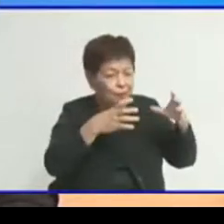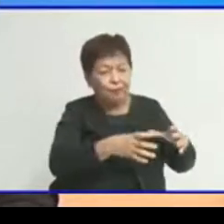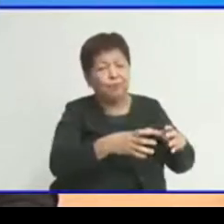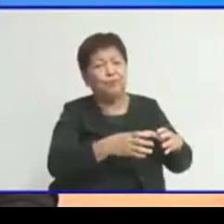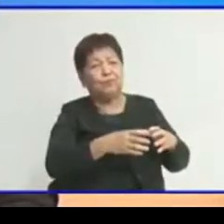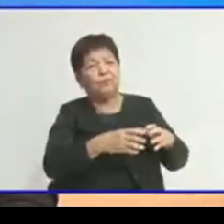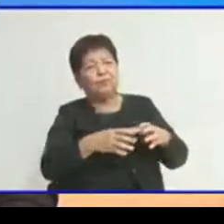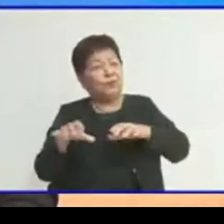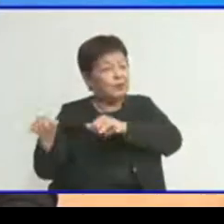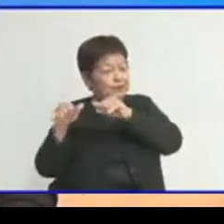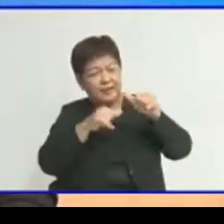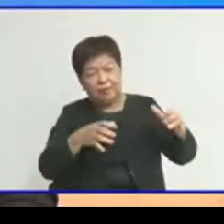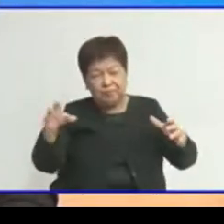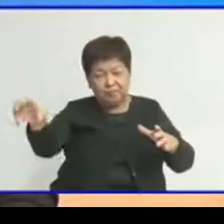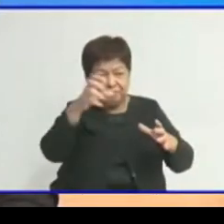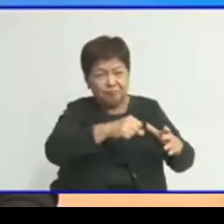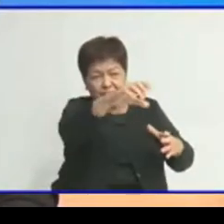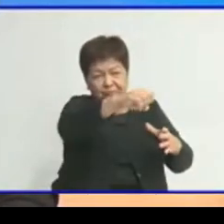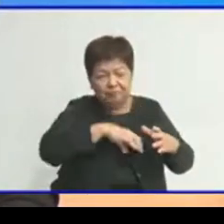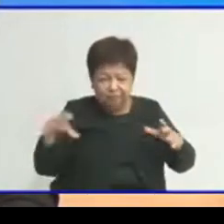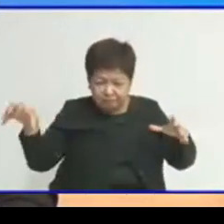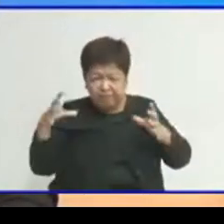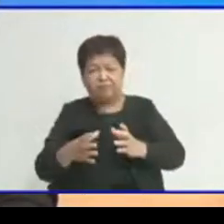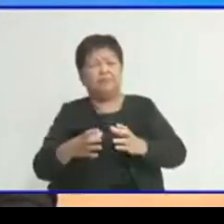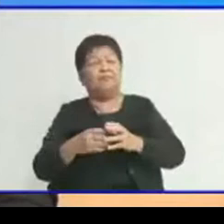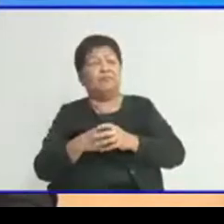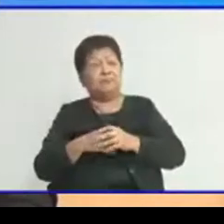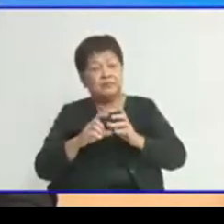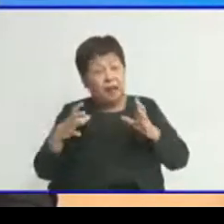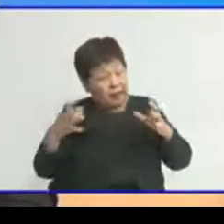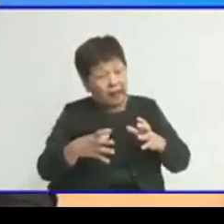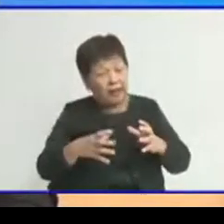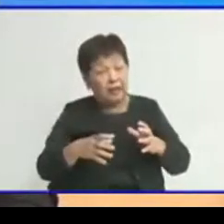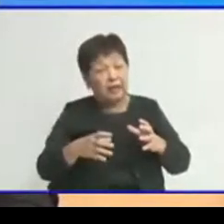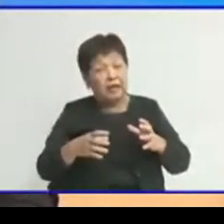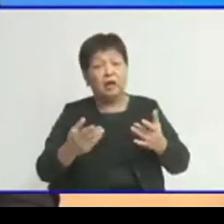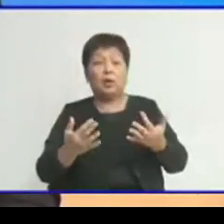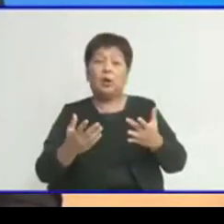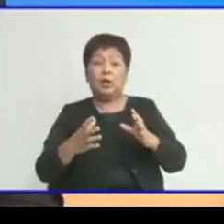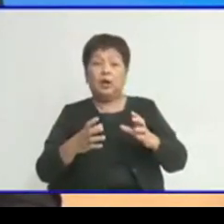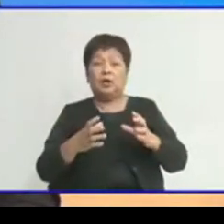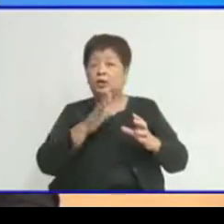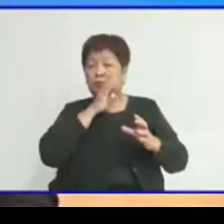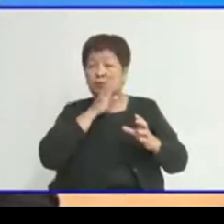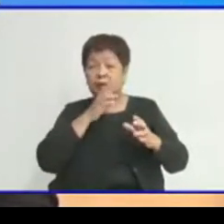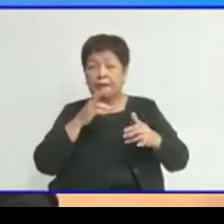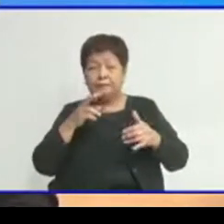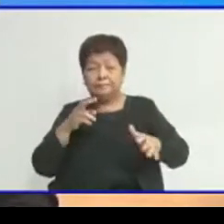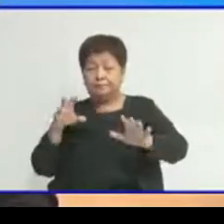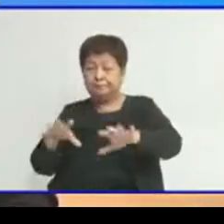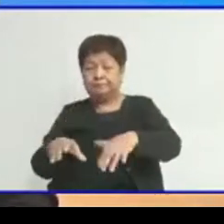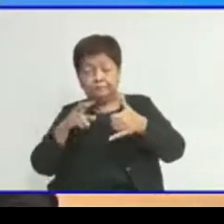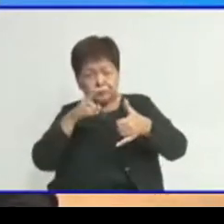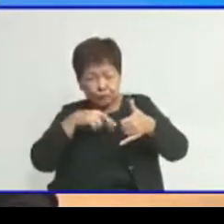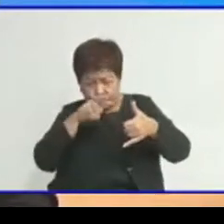แล้วก็ไปที ่ at the end of กับตัวรอการจับก็คือ IDC people will be detained รอการจับเมื่อคุณจะไป